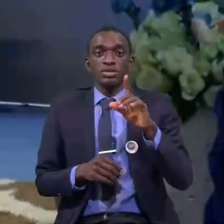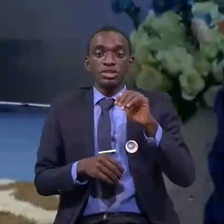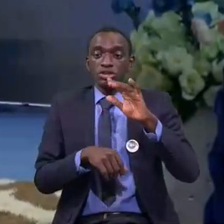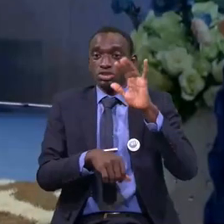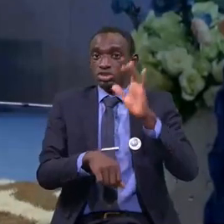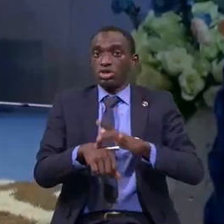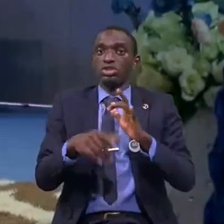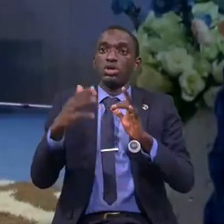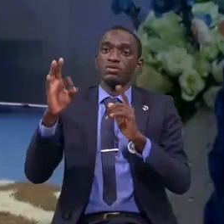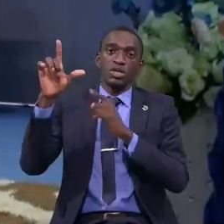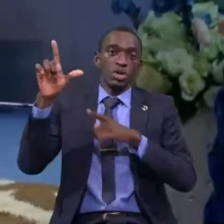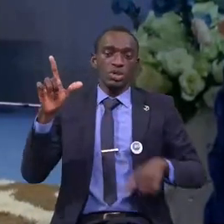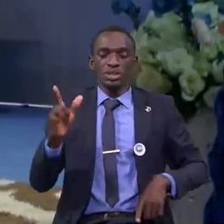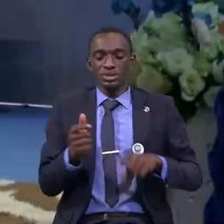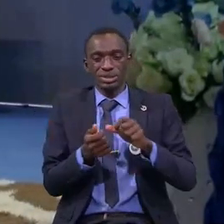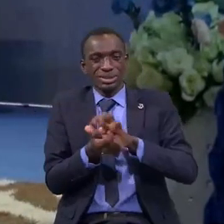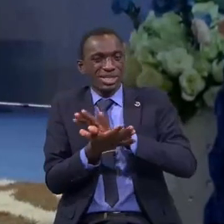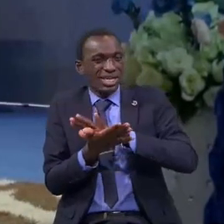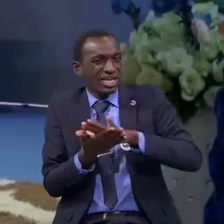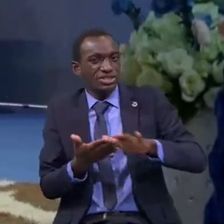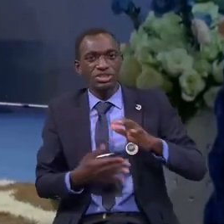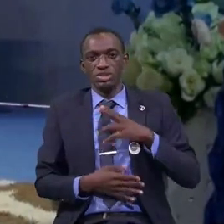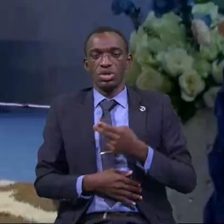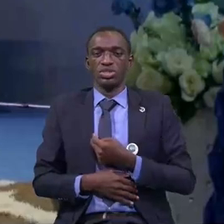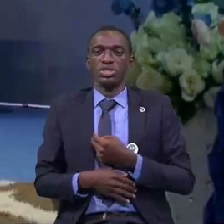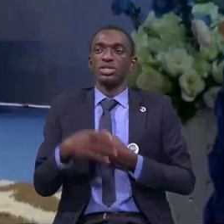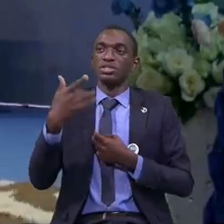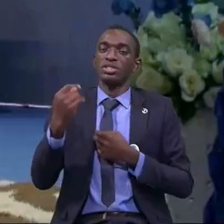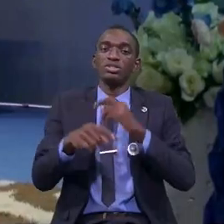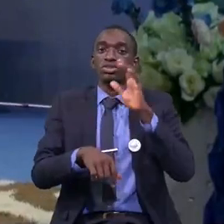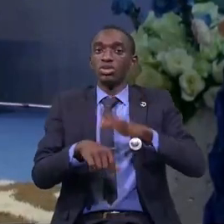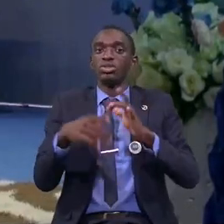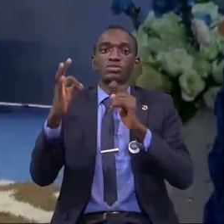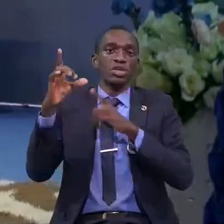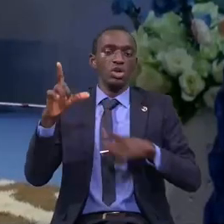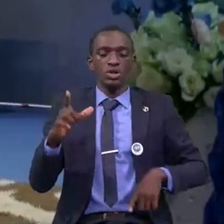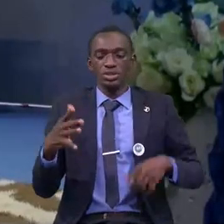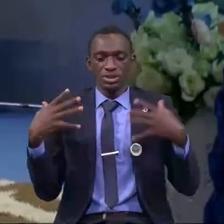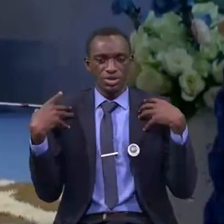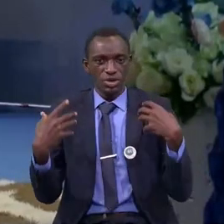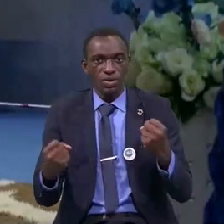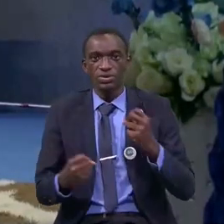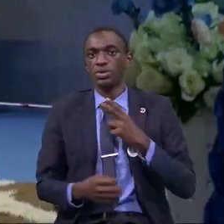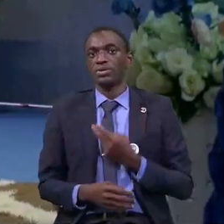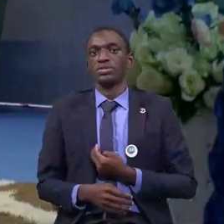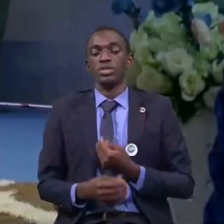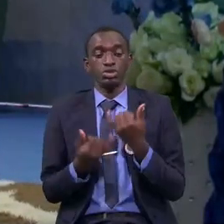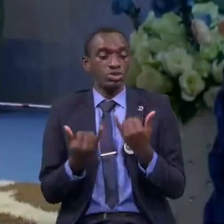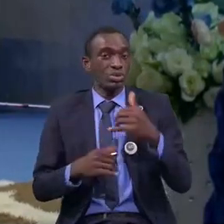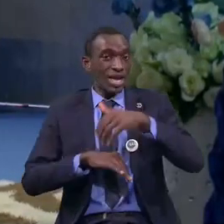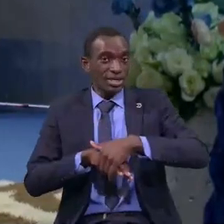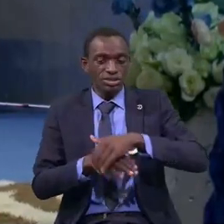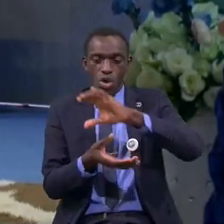La touche du Seigneur nous purifie. La touche du Seigneur nous guérit. Ce soit